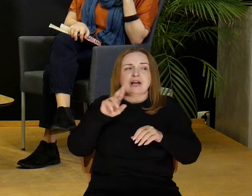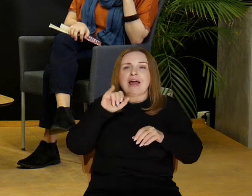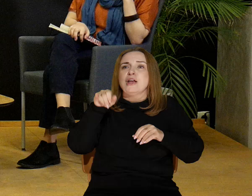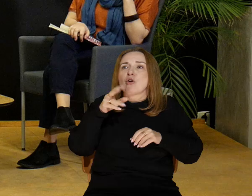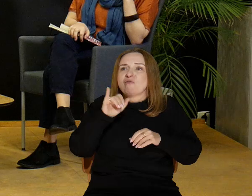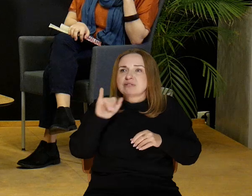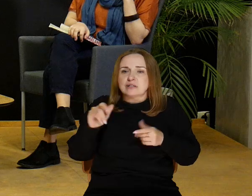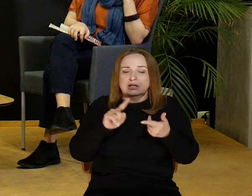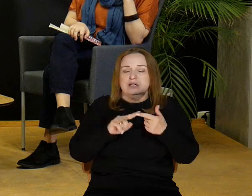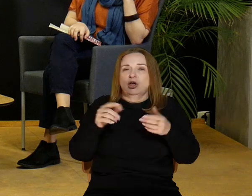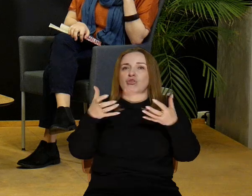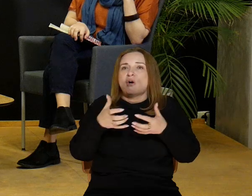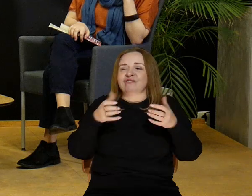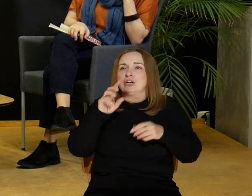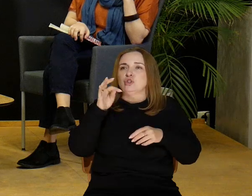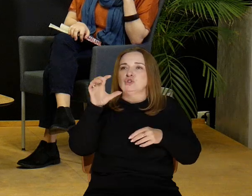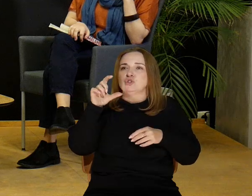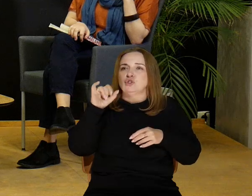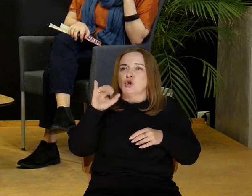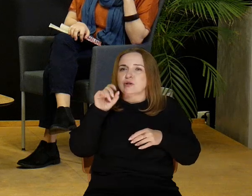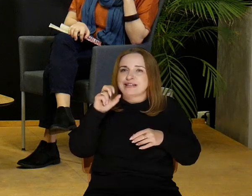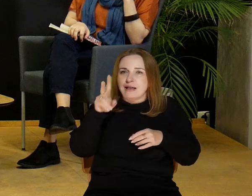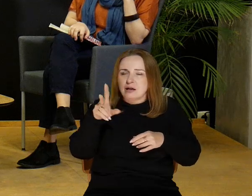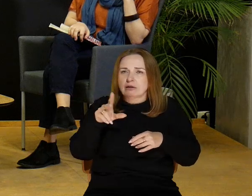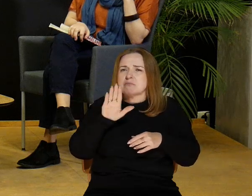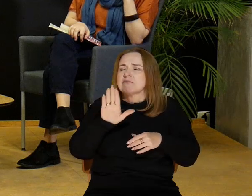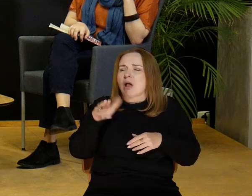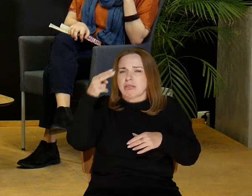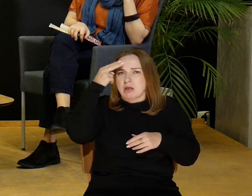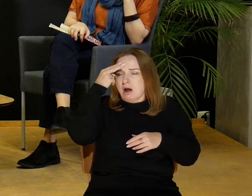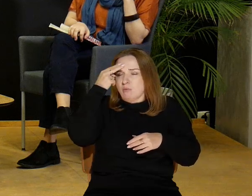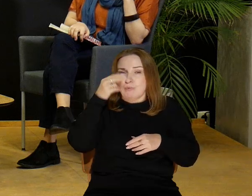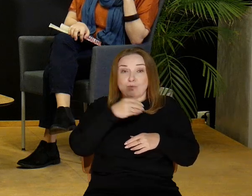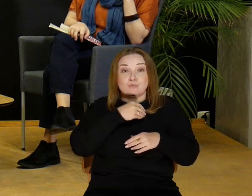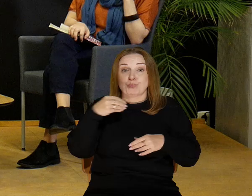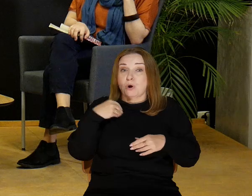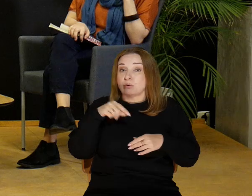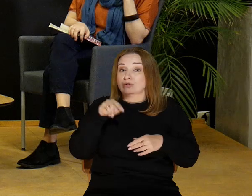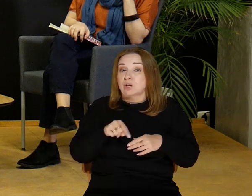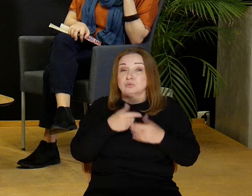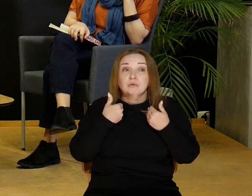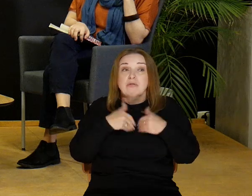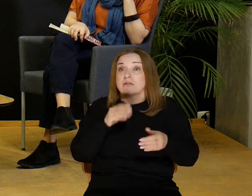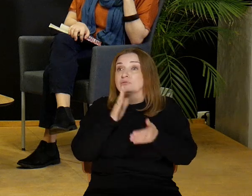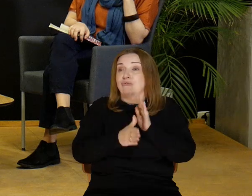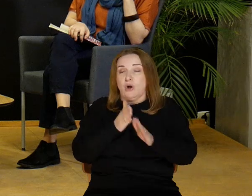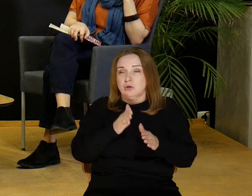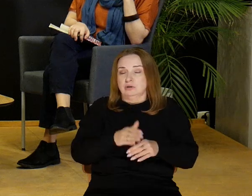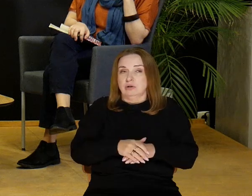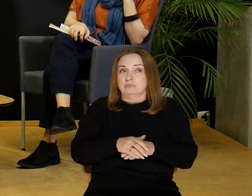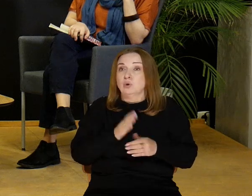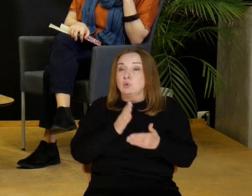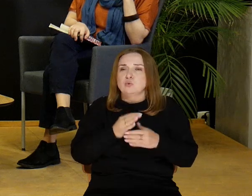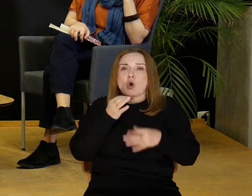towarzysz Ciosek, to oni mają naprawdę głęboką traumę tego, żeby w Polsce nie lała się znowu krew. Jeżeli oni opowiadają o tym,